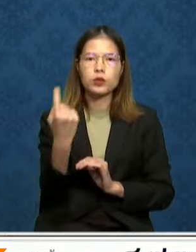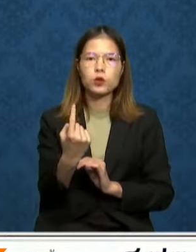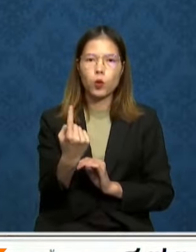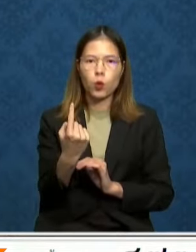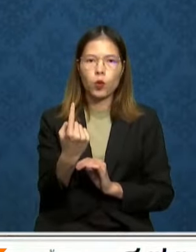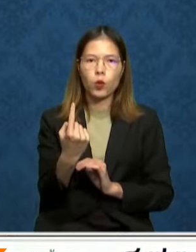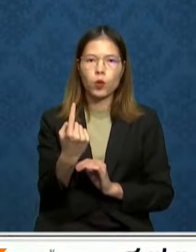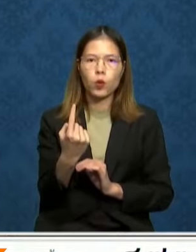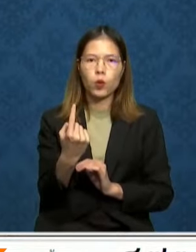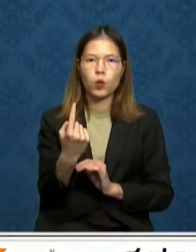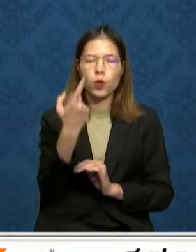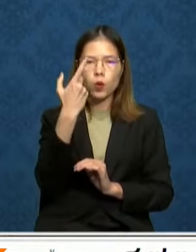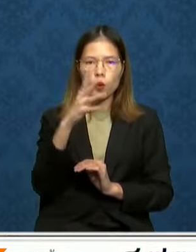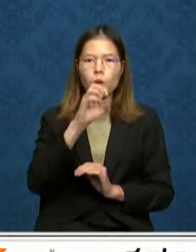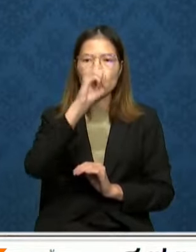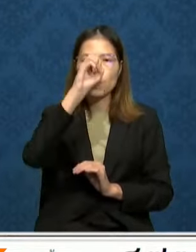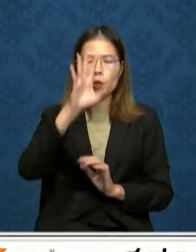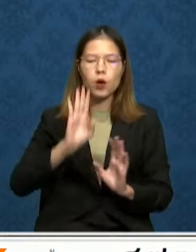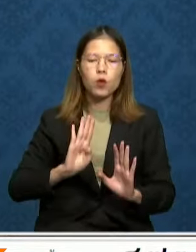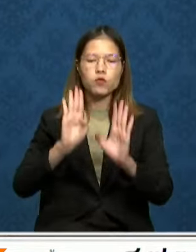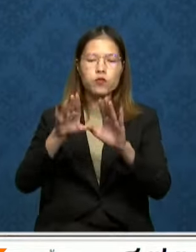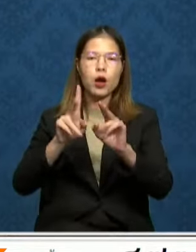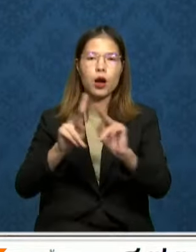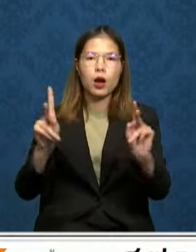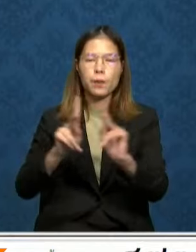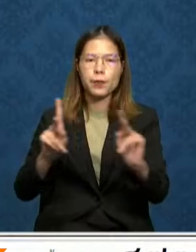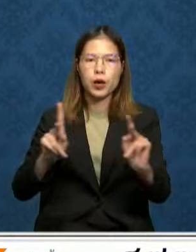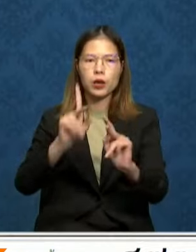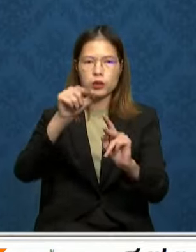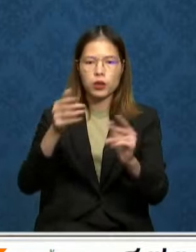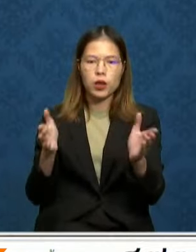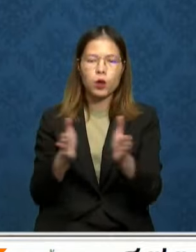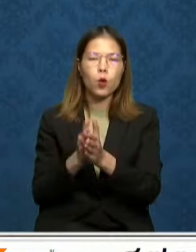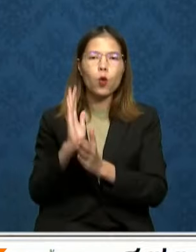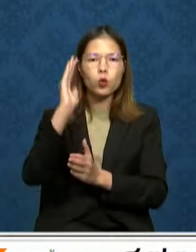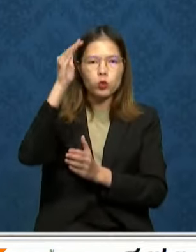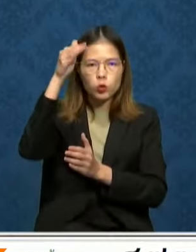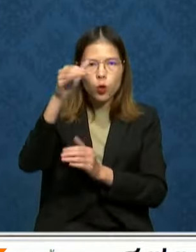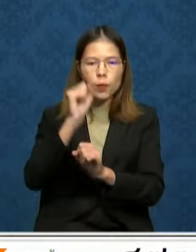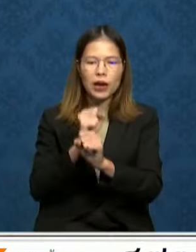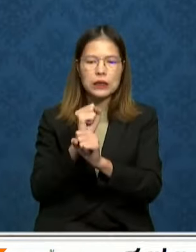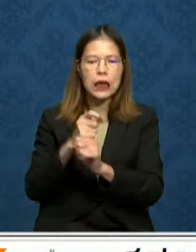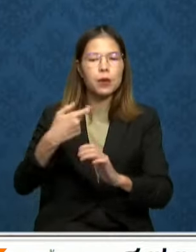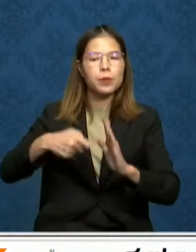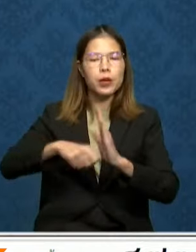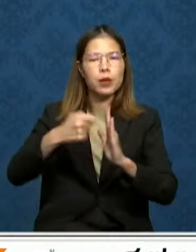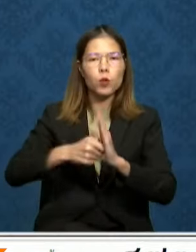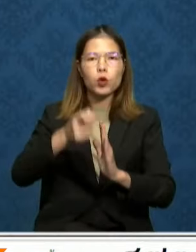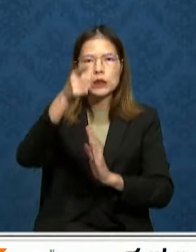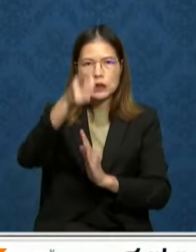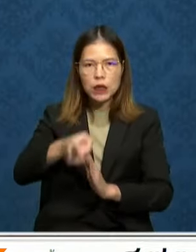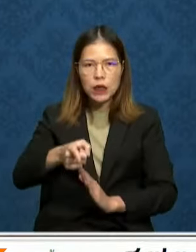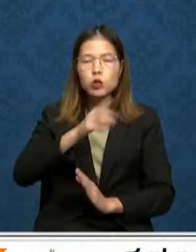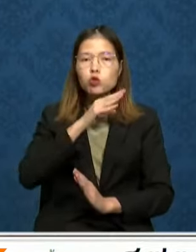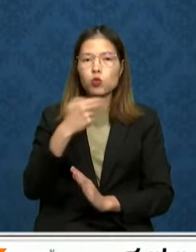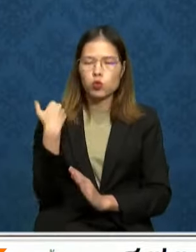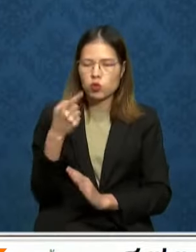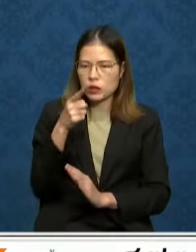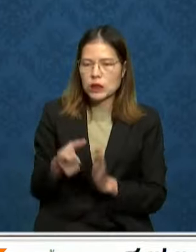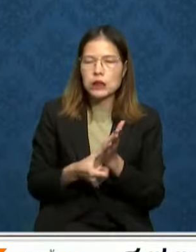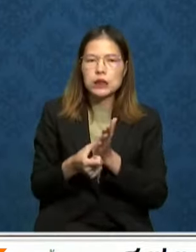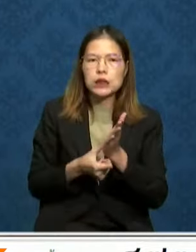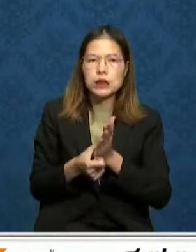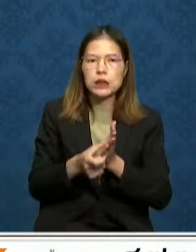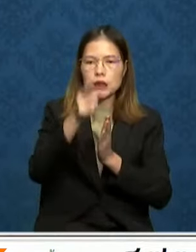เสียงผมจึงขอฝากกรรมาธิการนะครับร่วมต่อไปเนี่ยช่วยถามเหตุผลจริงๆเถอะว่าจริงๆเนี่ยแก้ไข